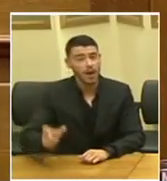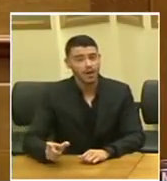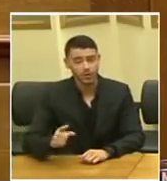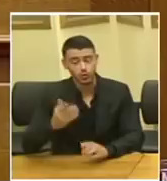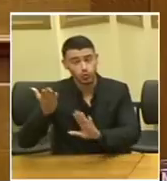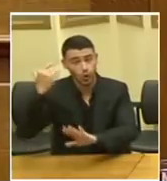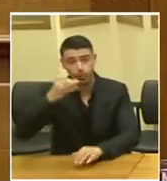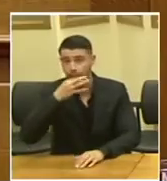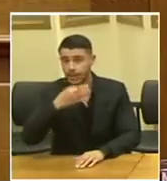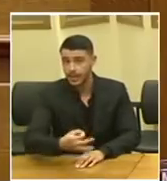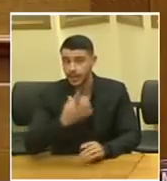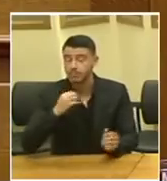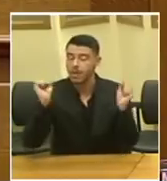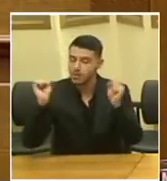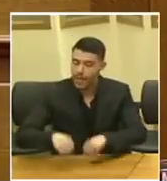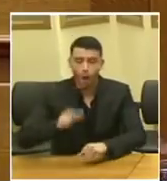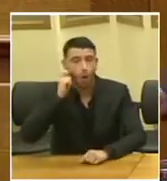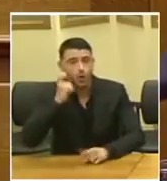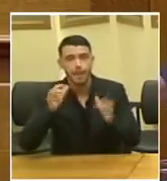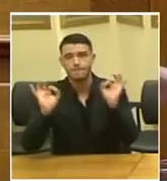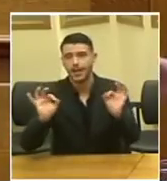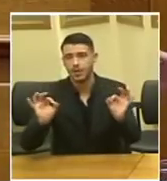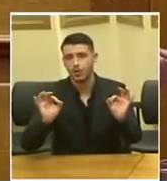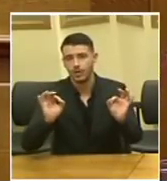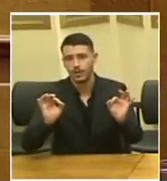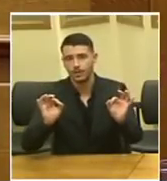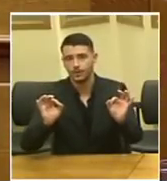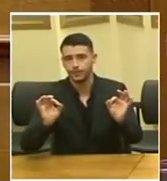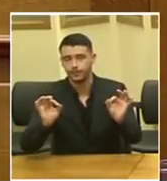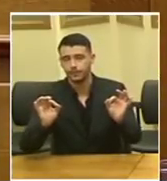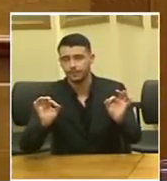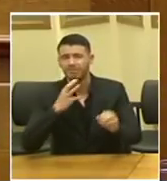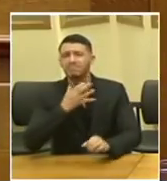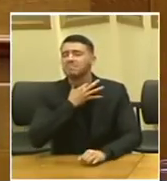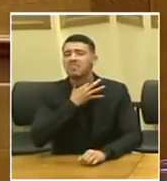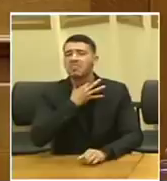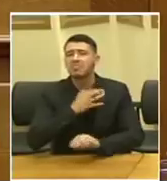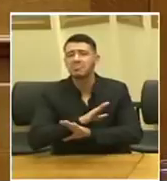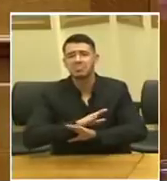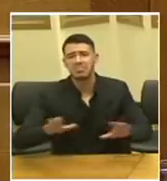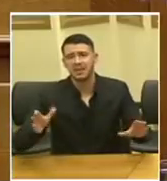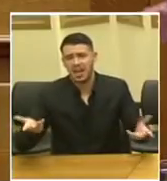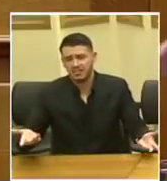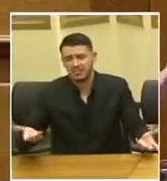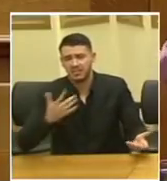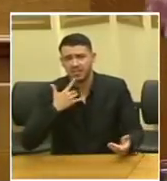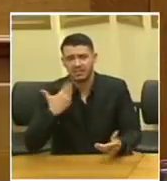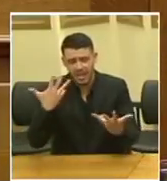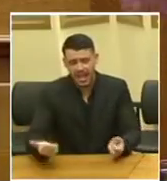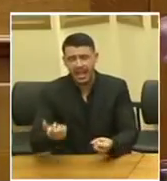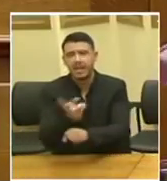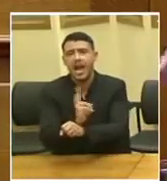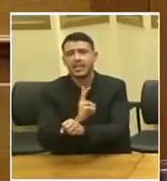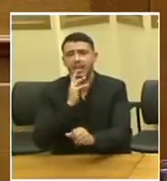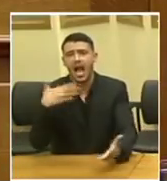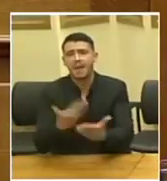όνομα της Δημοκρατίας της Μακεδονίας. Τι να κάνουμε, μείναν τα ντοκουμέντα. Δεν χρειάζεται να ανοίξω τα αρχεία του Υπουργείου. Τα λέει και ο Σκυλακάκης στο βιβλίο του, τα λέει και ο Βαρυφτσιώτης